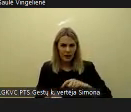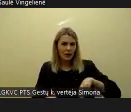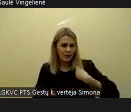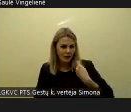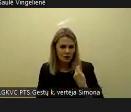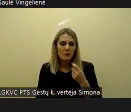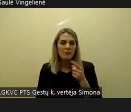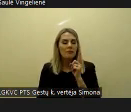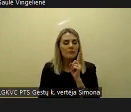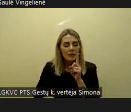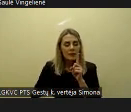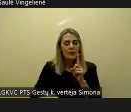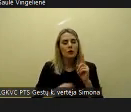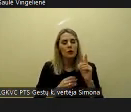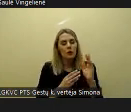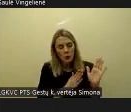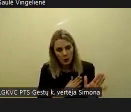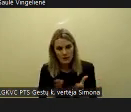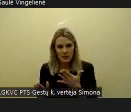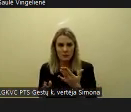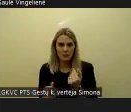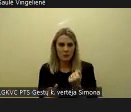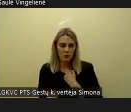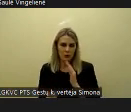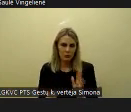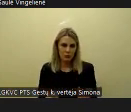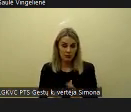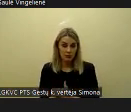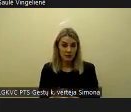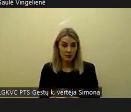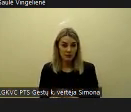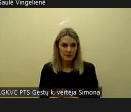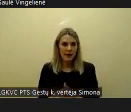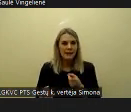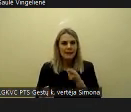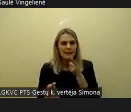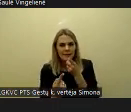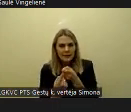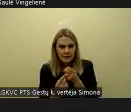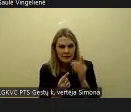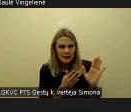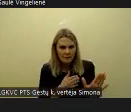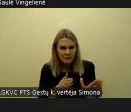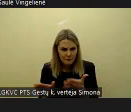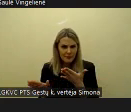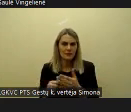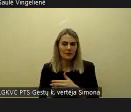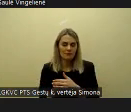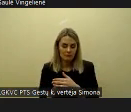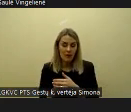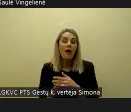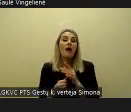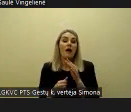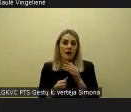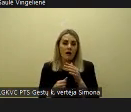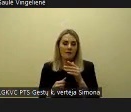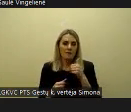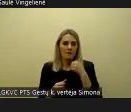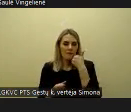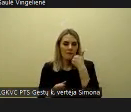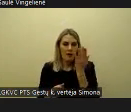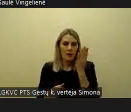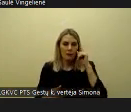milžinišką poveikį mokytojams. Ir kuo nuoseklesnė yra tikslai, tuo didesnė tikimybė, kuo didesnė